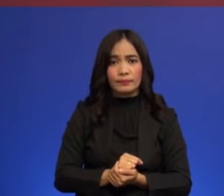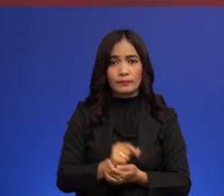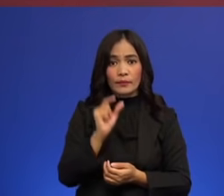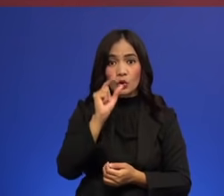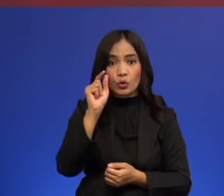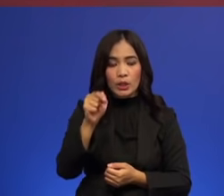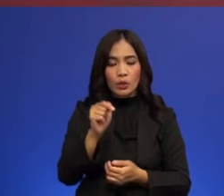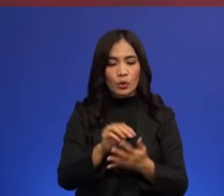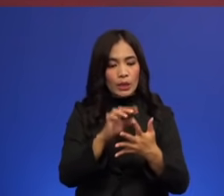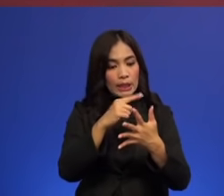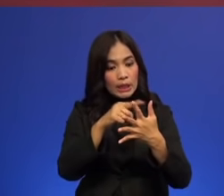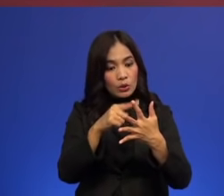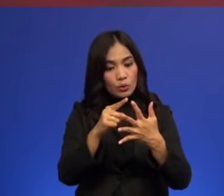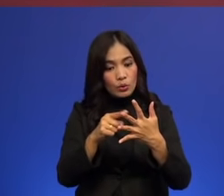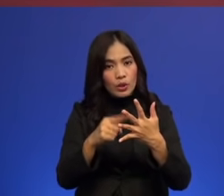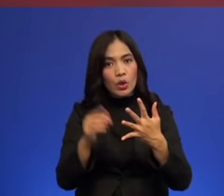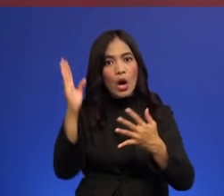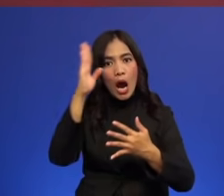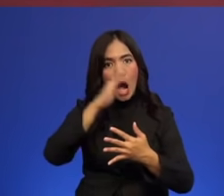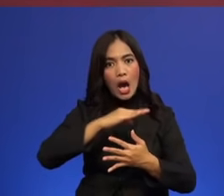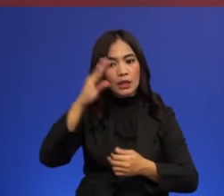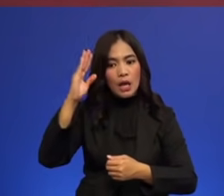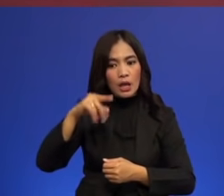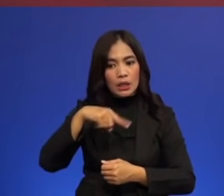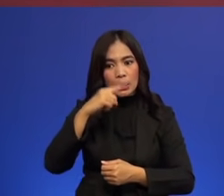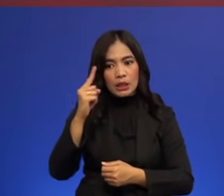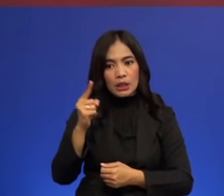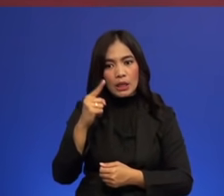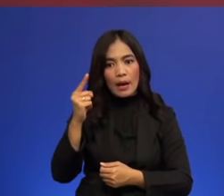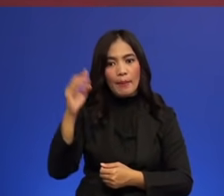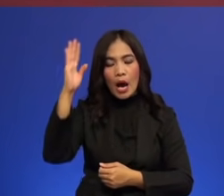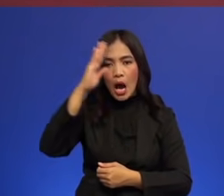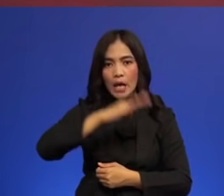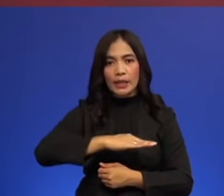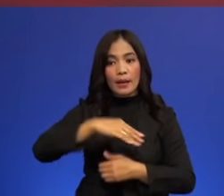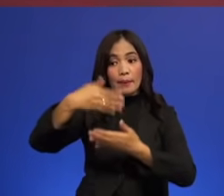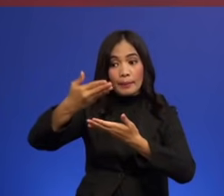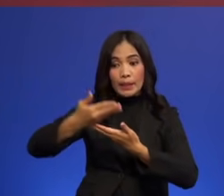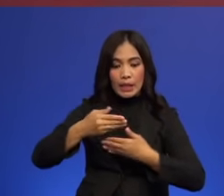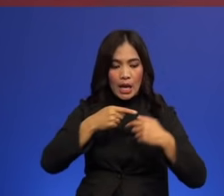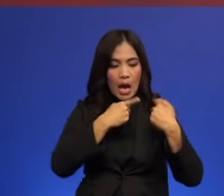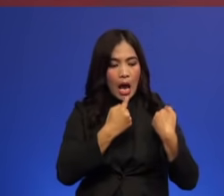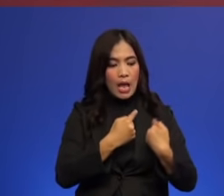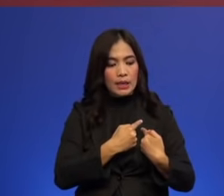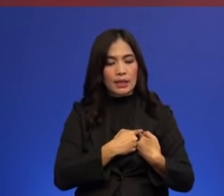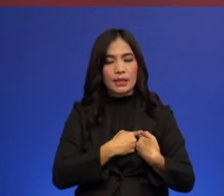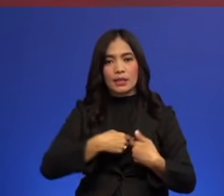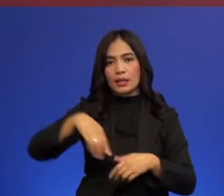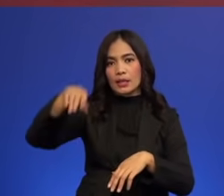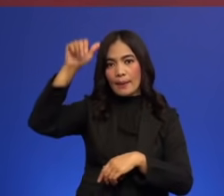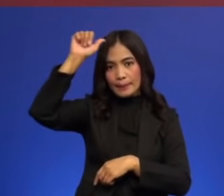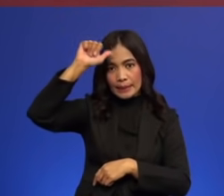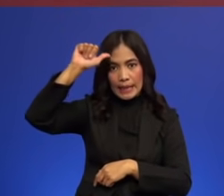Untuk itu kuhitung hari-hariku, supaya aku memperoleh hati yang bijaksana.